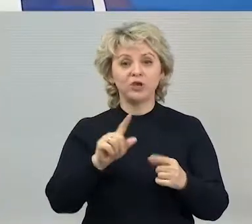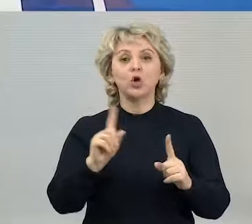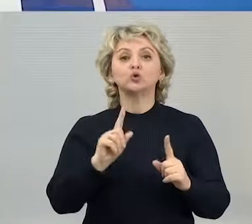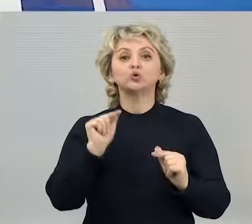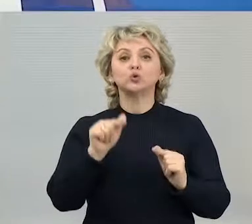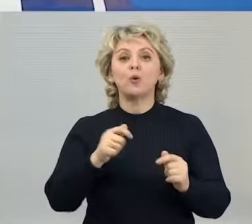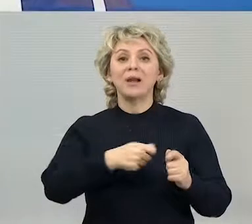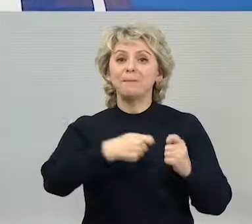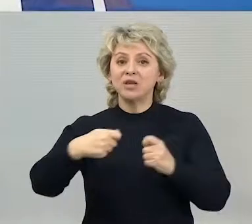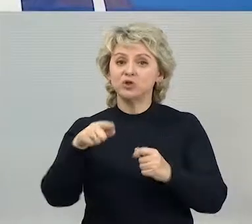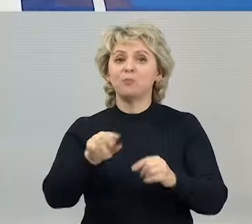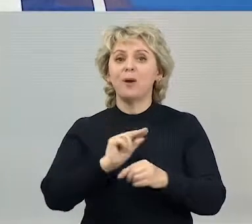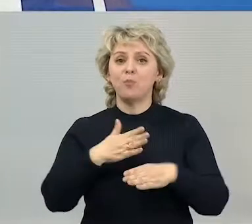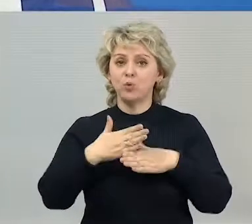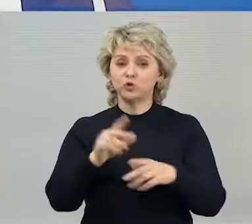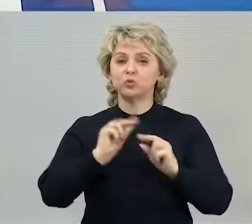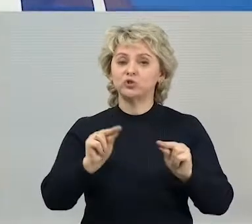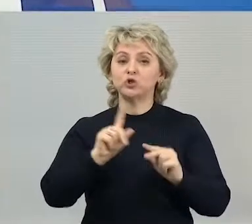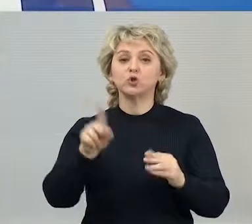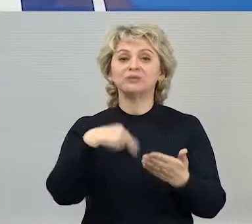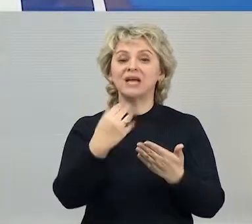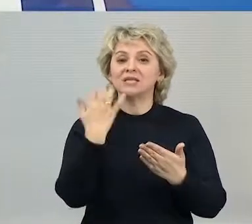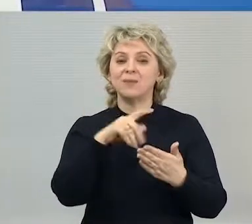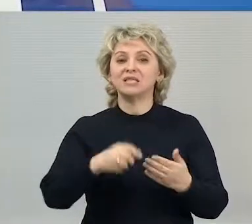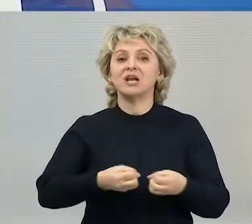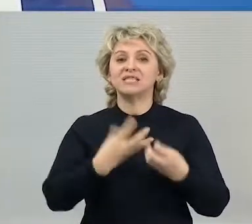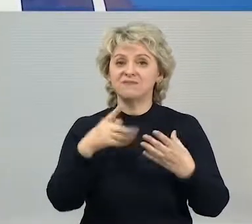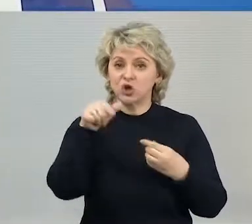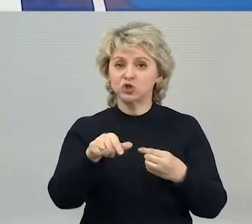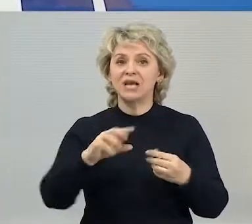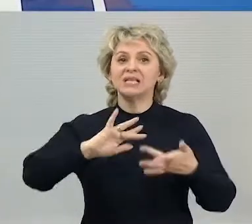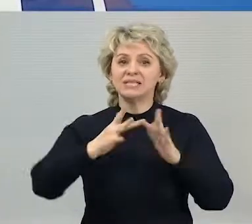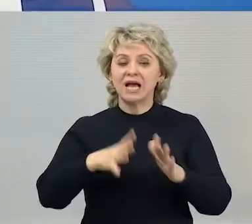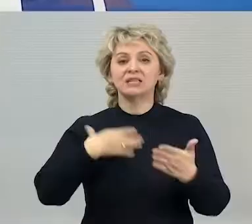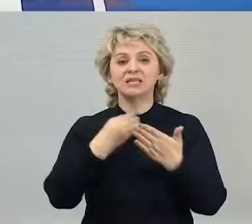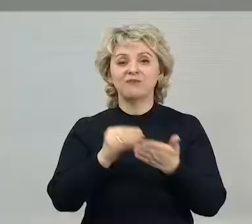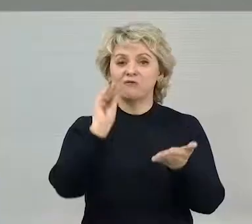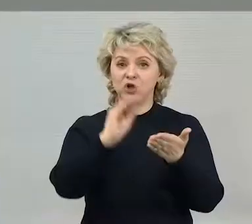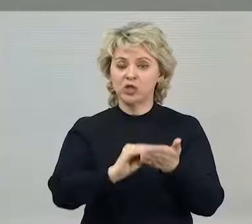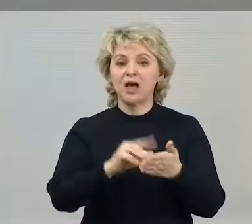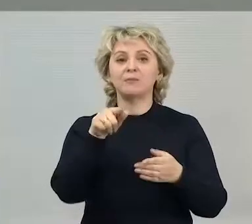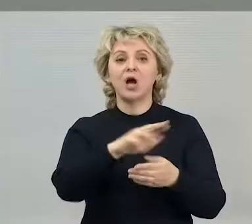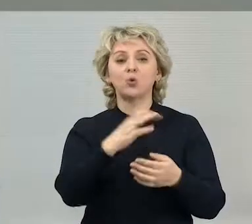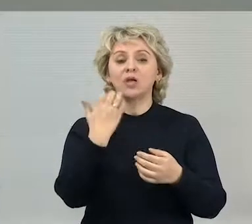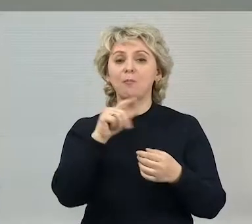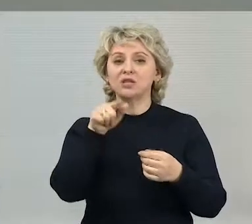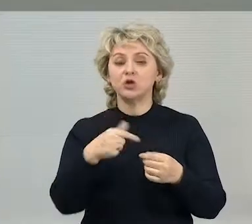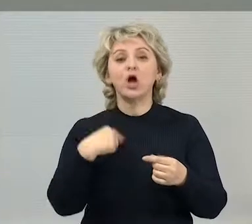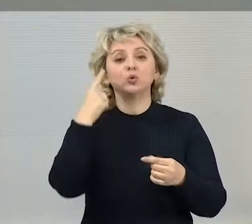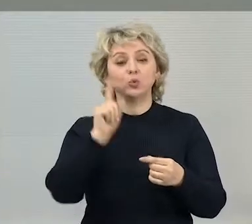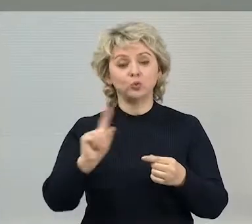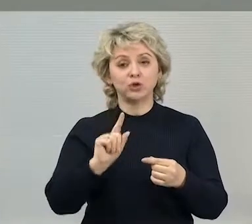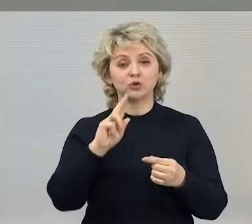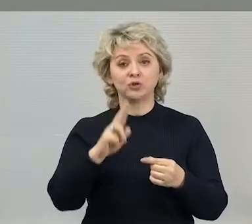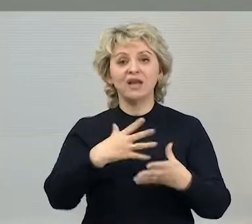чтобы подтянуть учителей, чтобы как-то дать им материал свежий. На сайтах своих мы выкладываем какой-то свежий материал. Я думаю, что